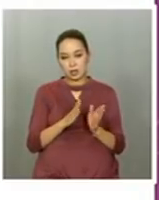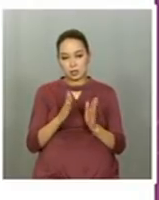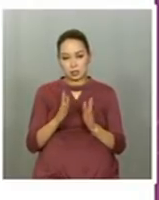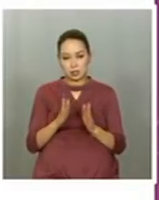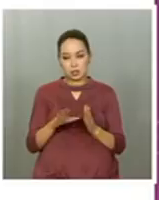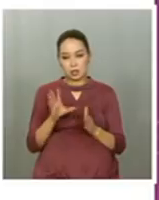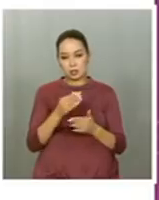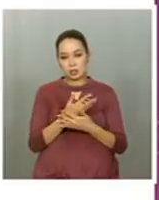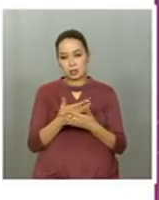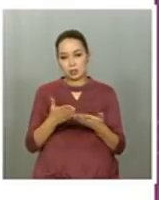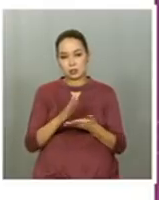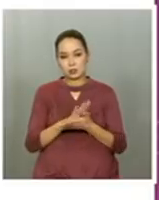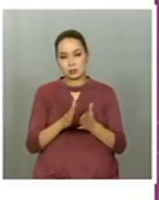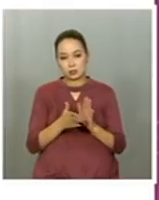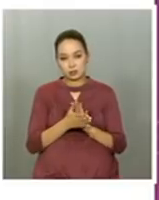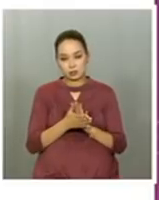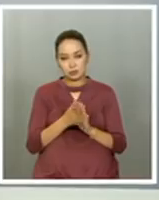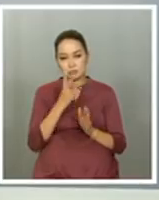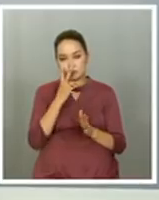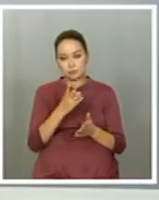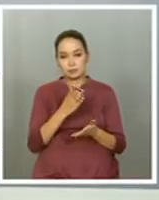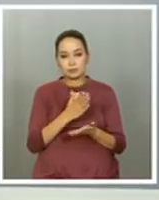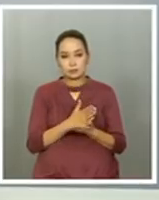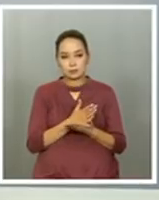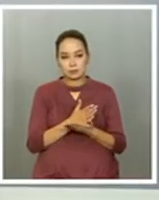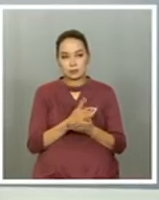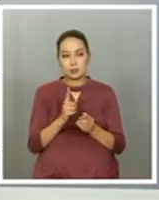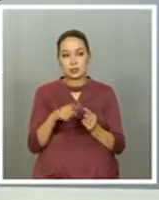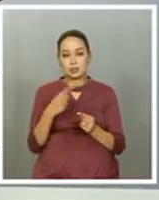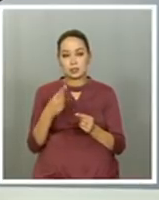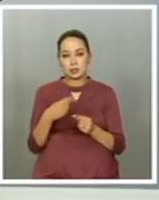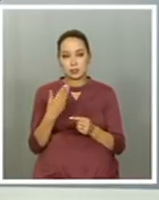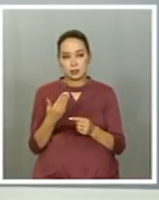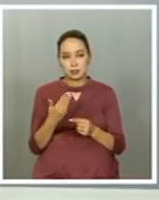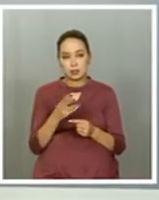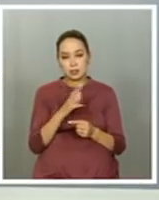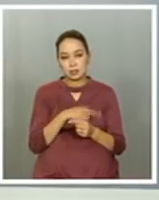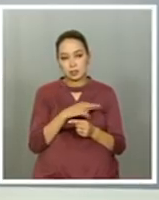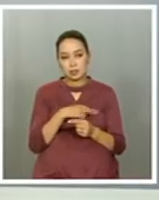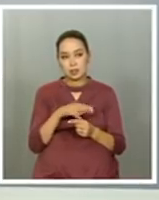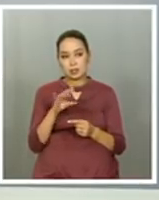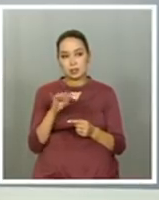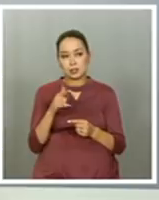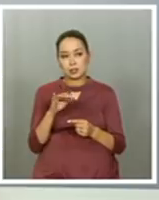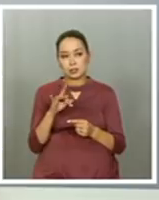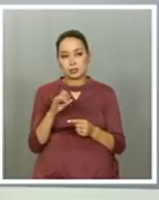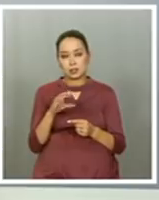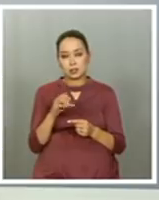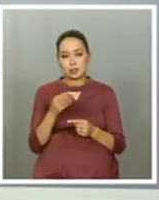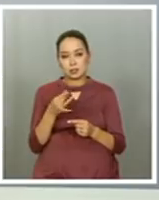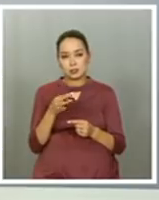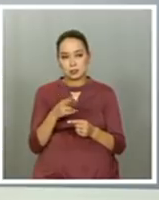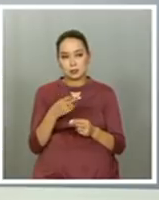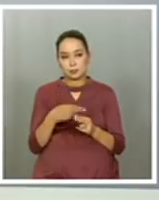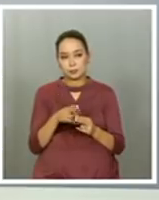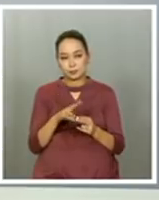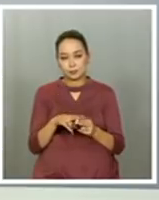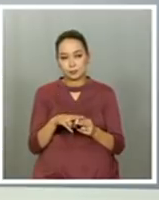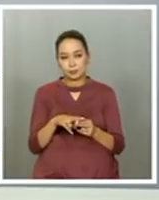әртүрлі жағдайда өтетінін көріп тұрсыздар. Келесі реакция – дегидратация реакциясы. Дегидратация